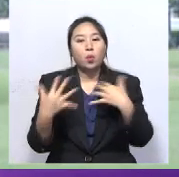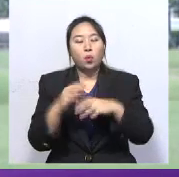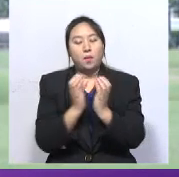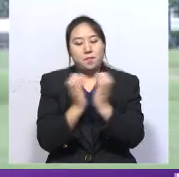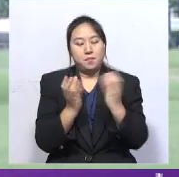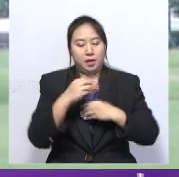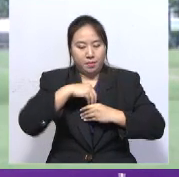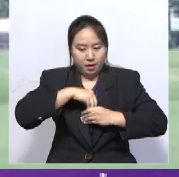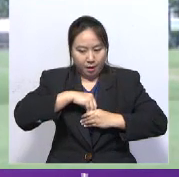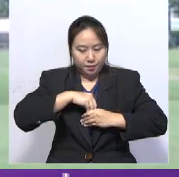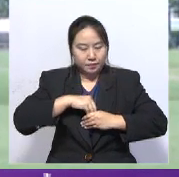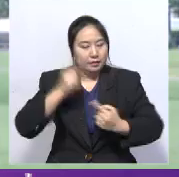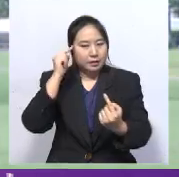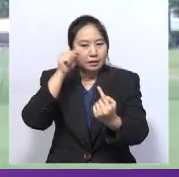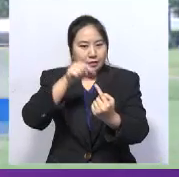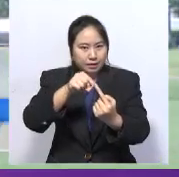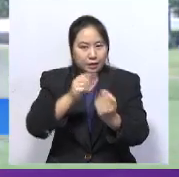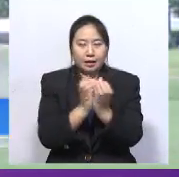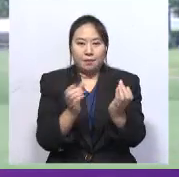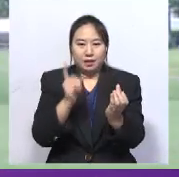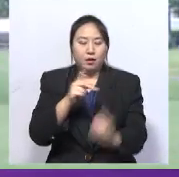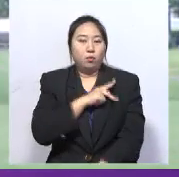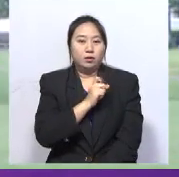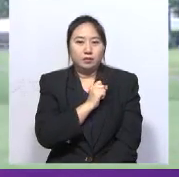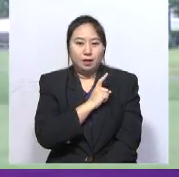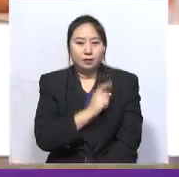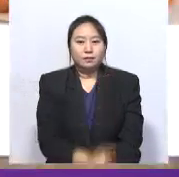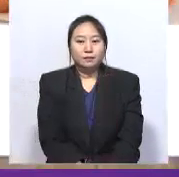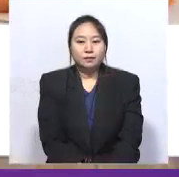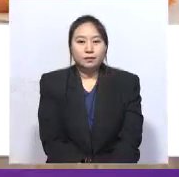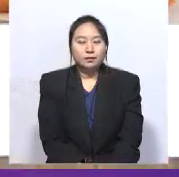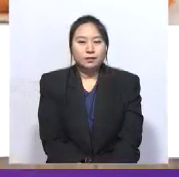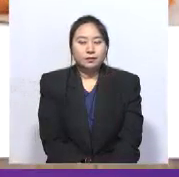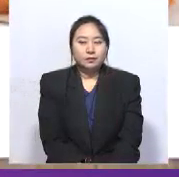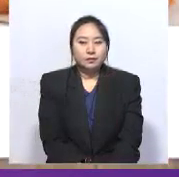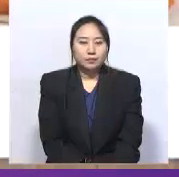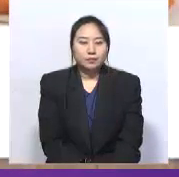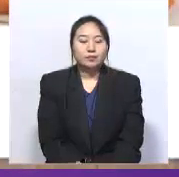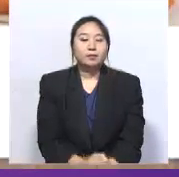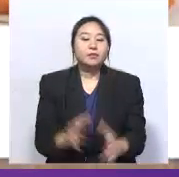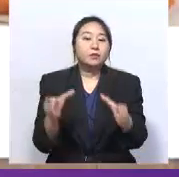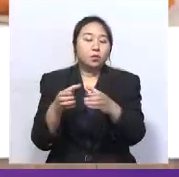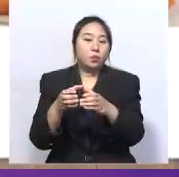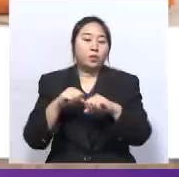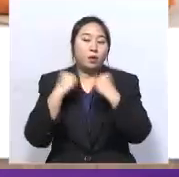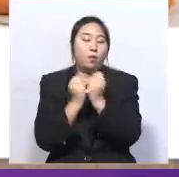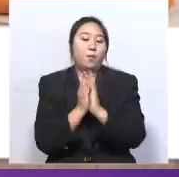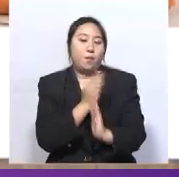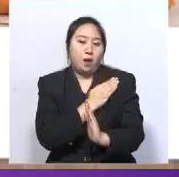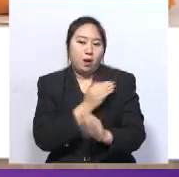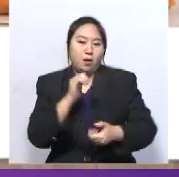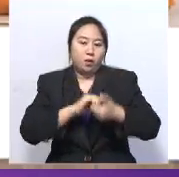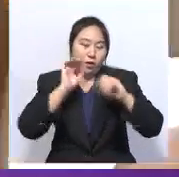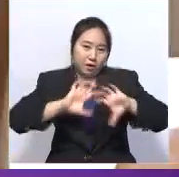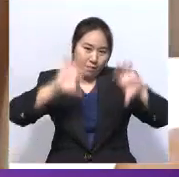รมเพื่อเข้าถึงหลักธรรมที่แท้จริงของพระพุทธศาสนาครับโดยมหาเถรสมาคมร่วมกับรัฐบาลโดยสำนักง